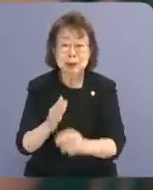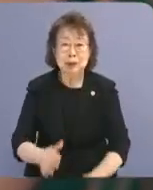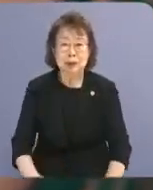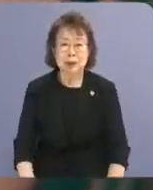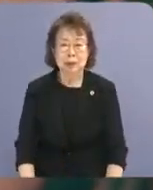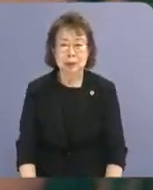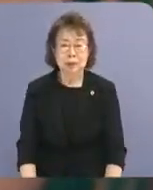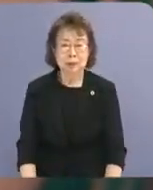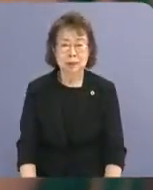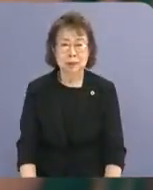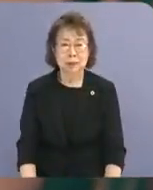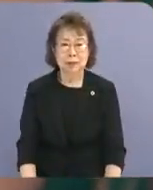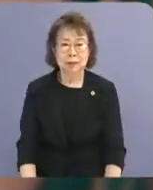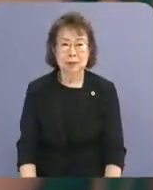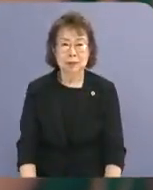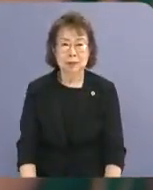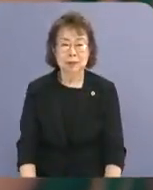사기입니다